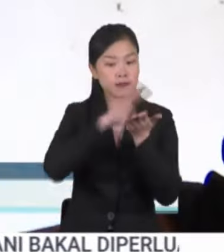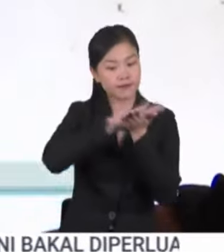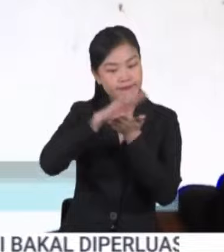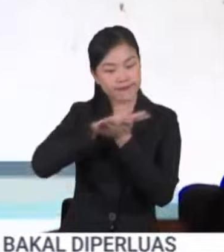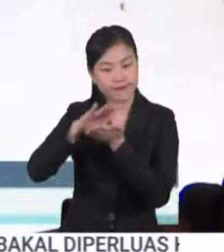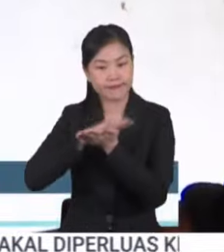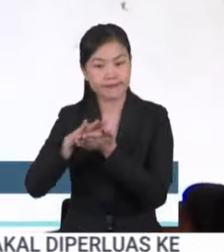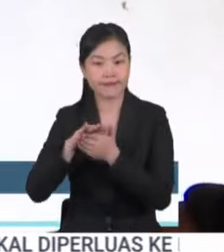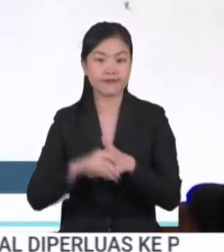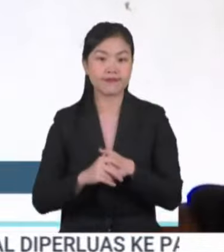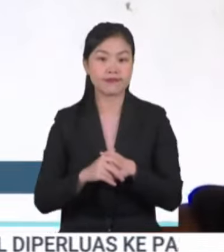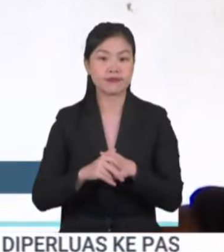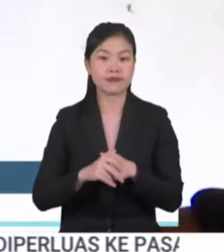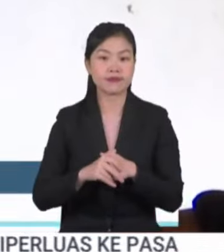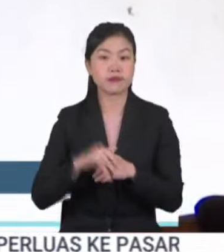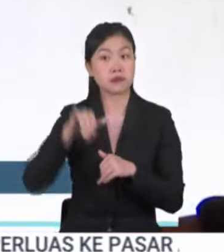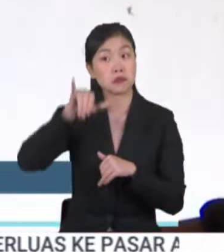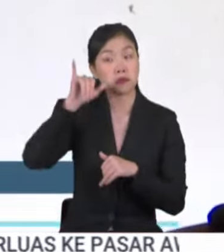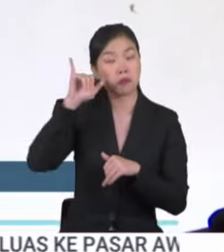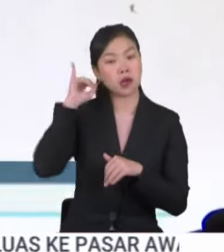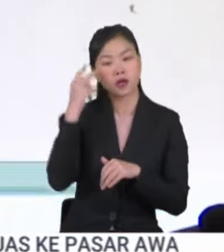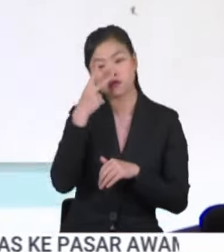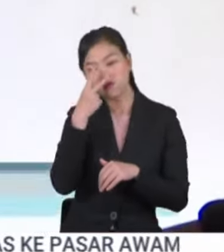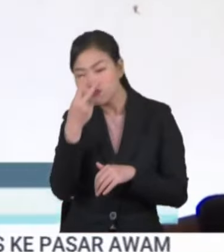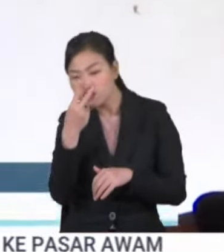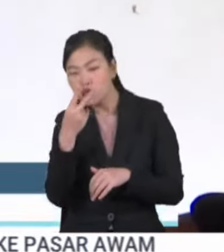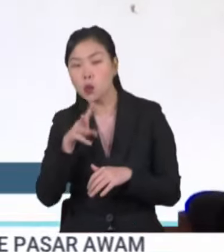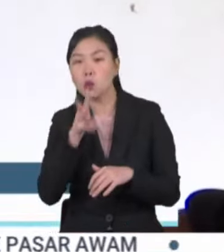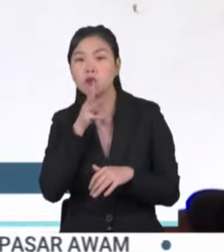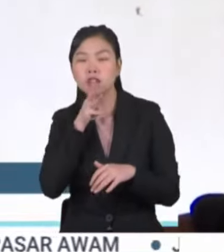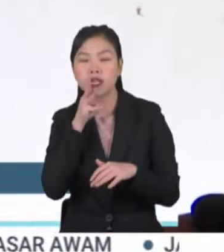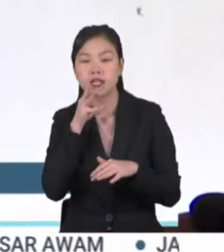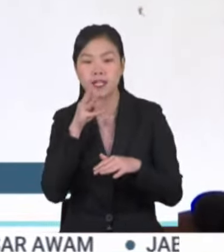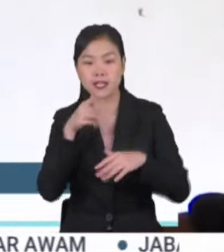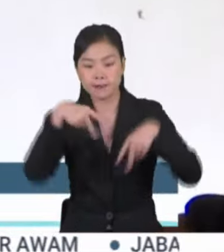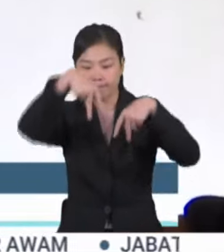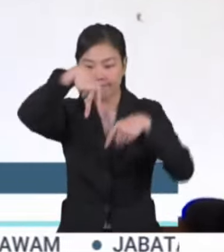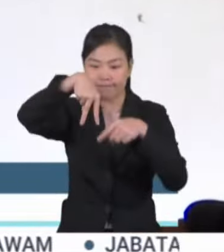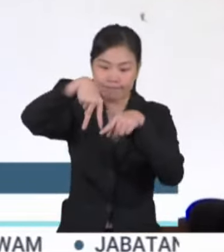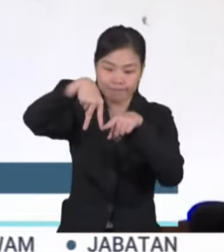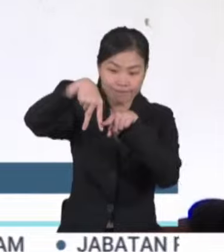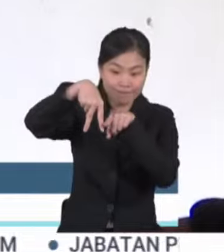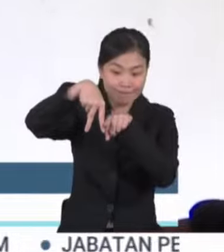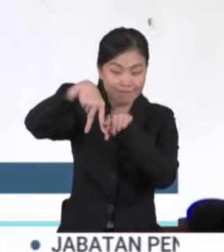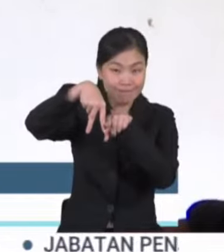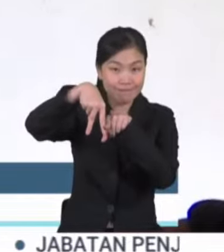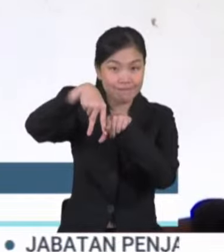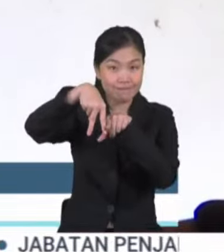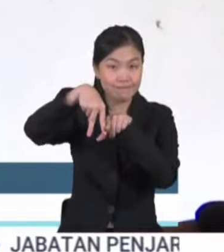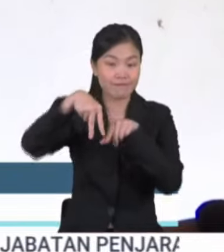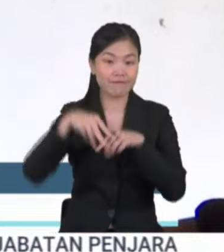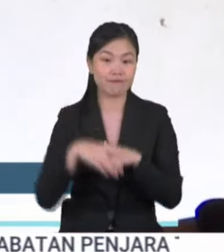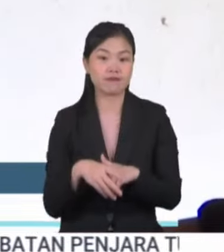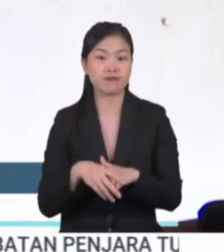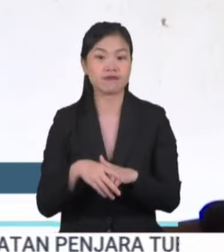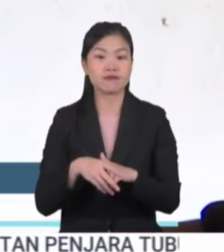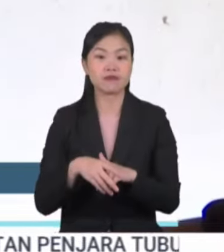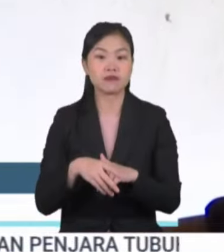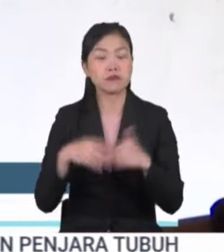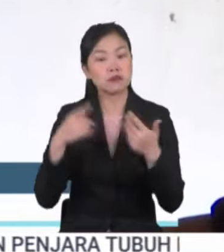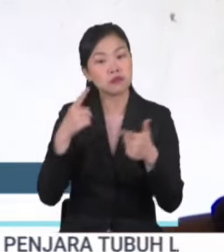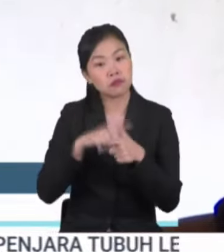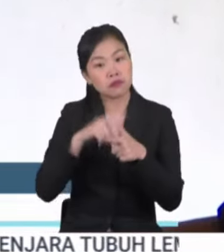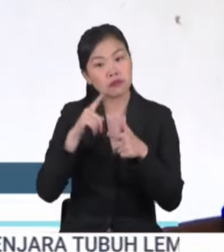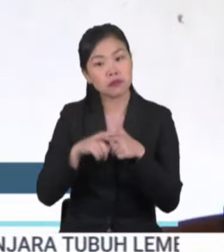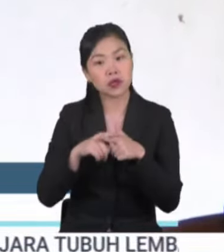saya balik tengah hari kemarin tu sikit-sikitlah parah kaki, yeah. Melangkang kaki surut tu. Takat tu lah, lepas tu